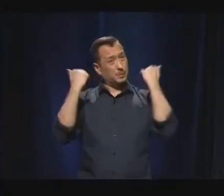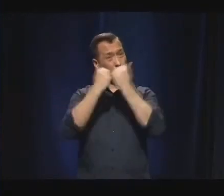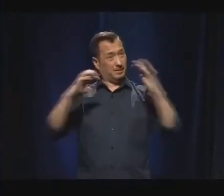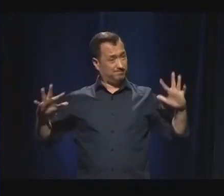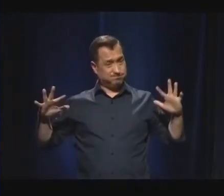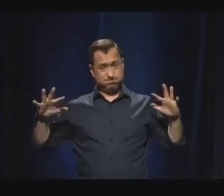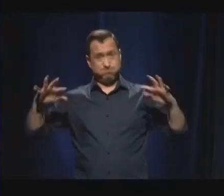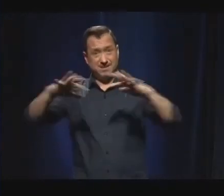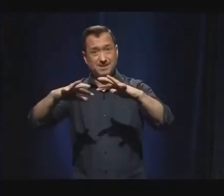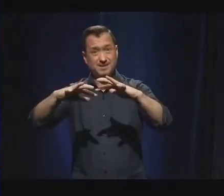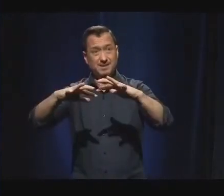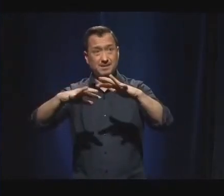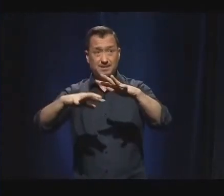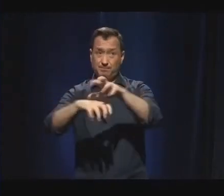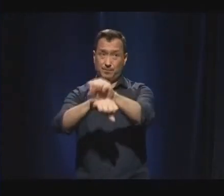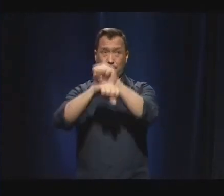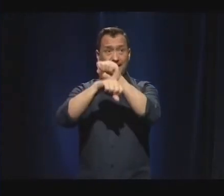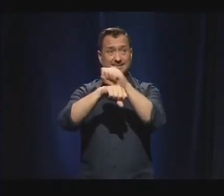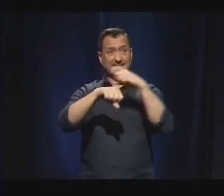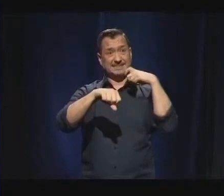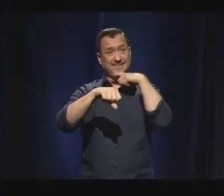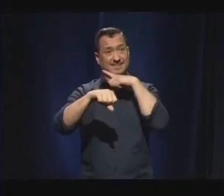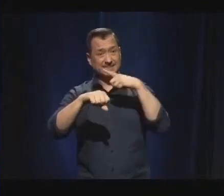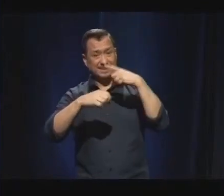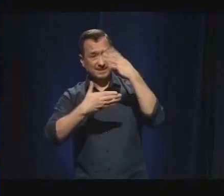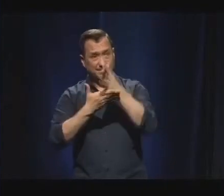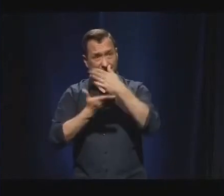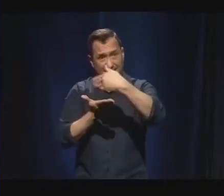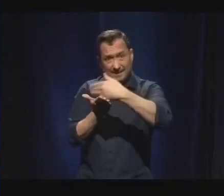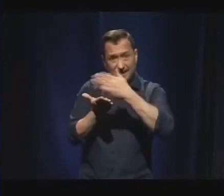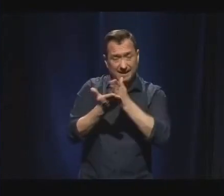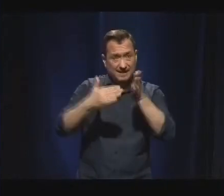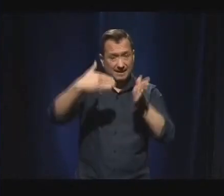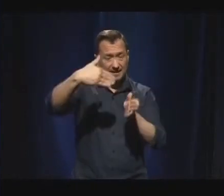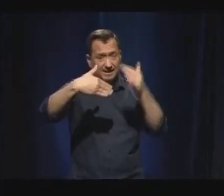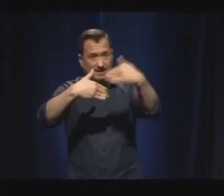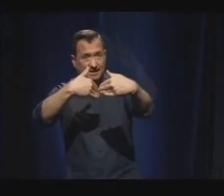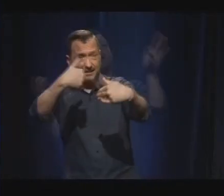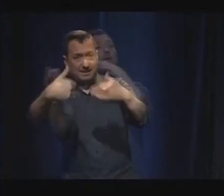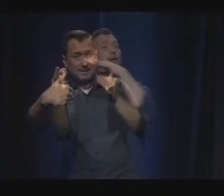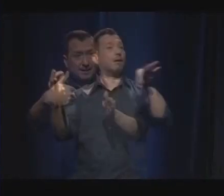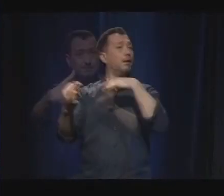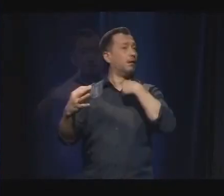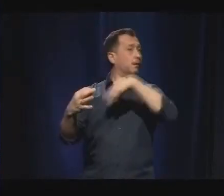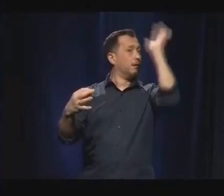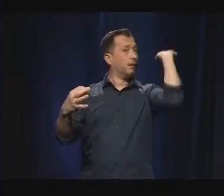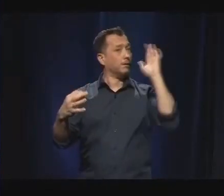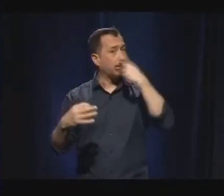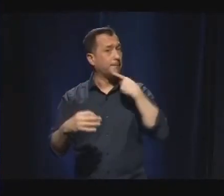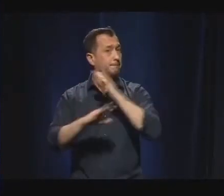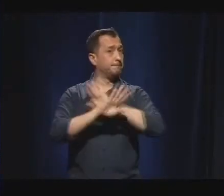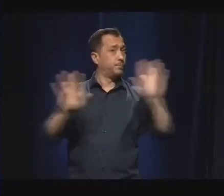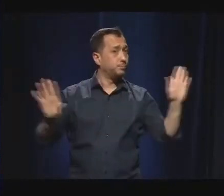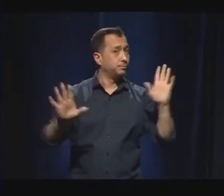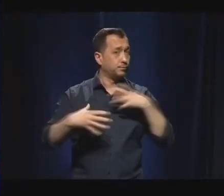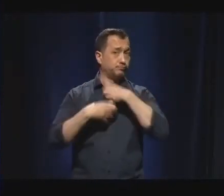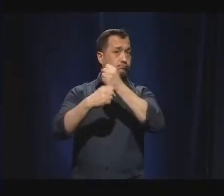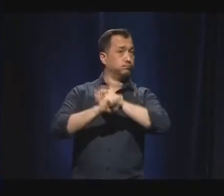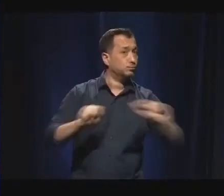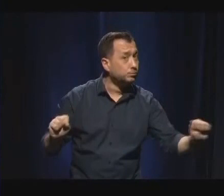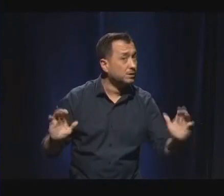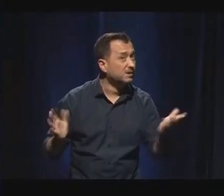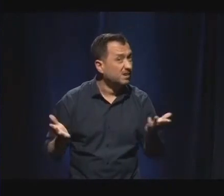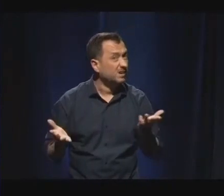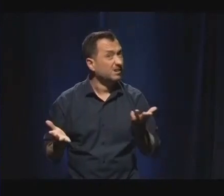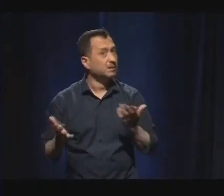difficile de découper les régions sans tenir compte des grands hôpitaux de ces régions-là. Bon, d'abord, si